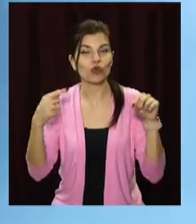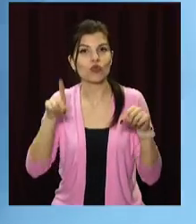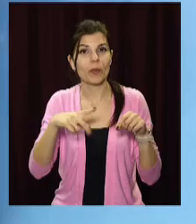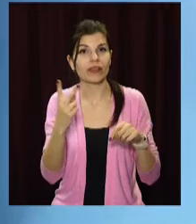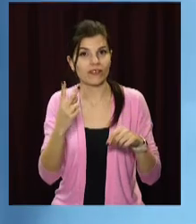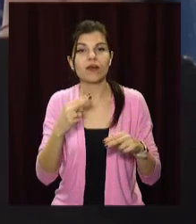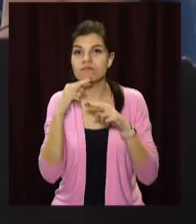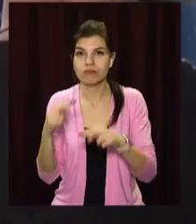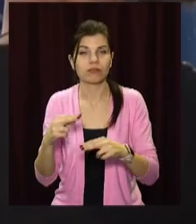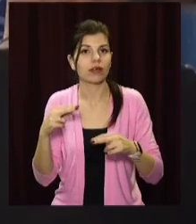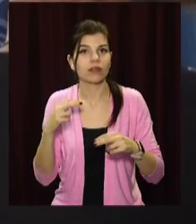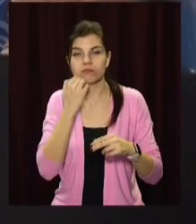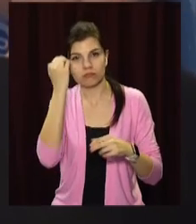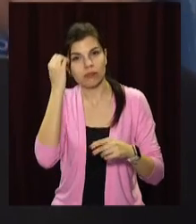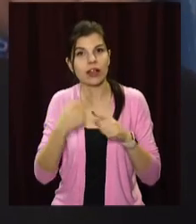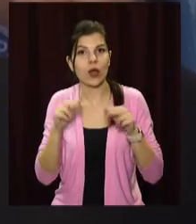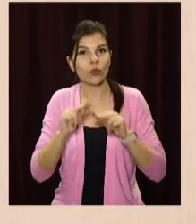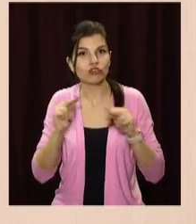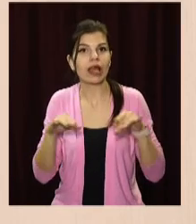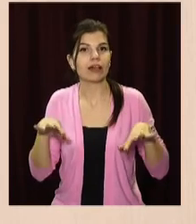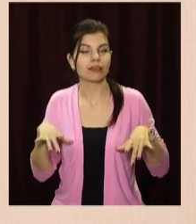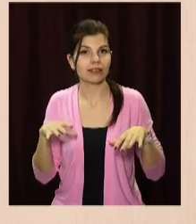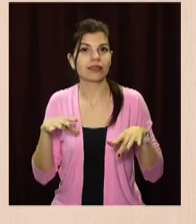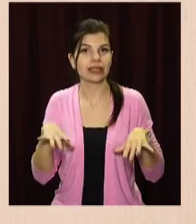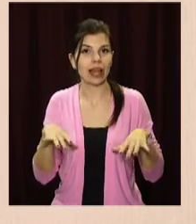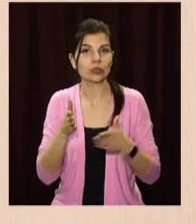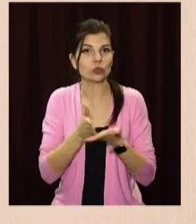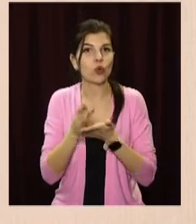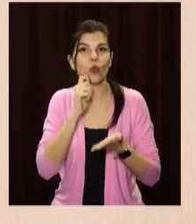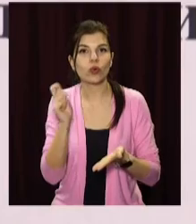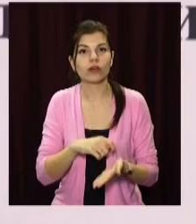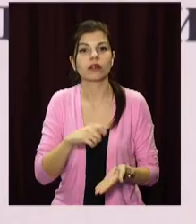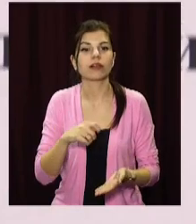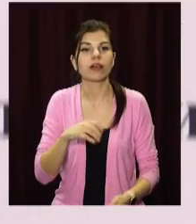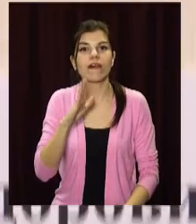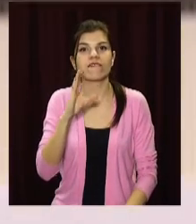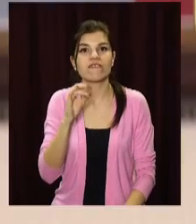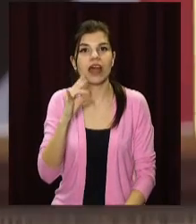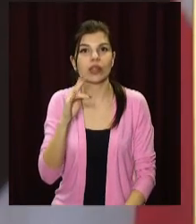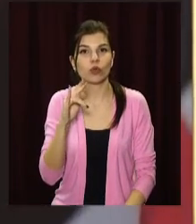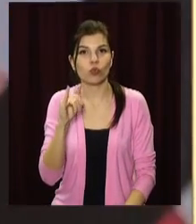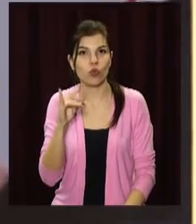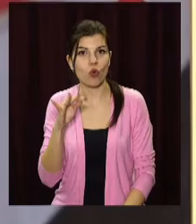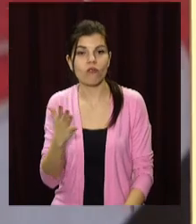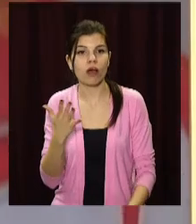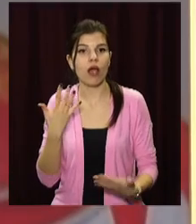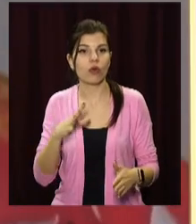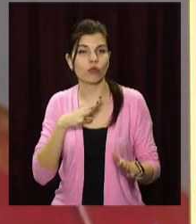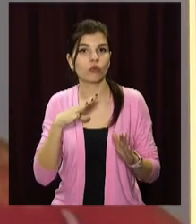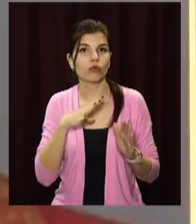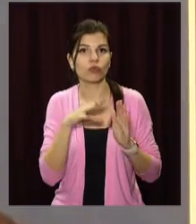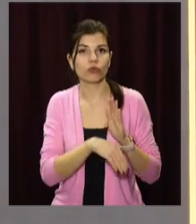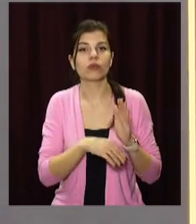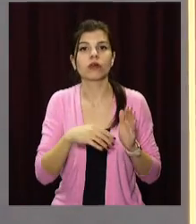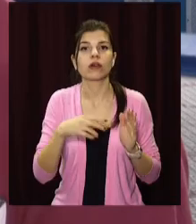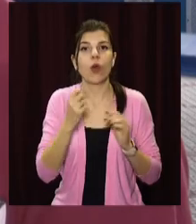номер 2 присвятили своєму вчителю і наставнику, заслуженому тренеру України Олександру Вінокурову, який пішов із життя